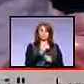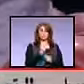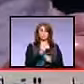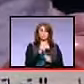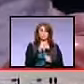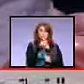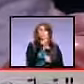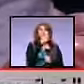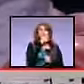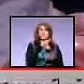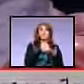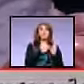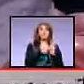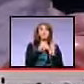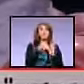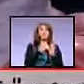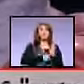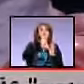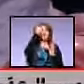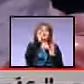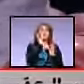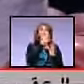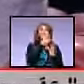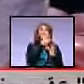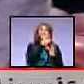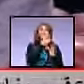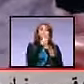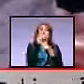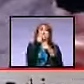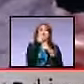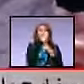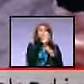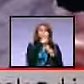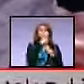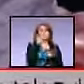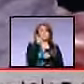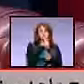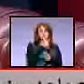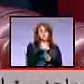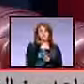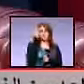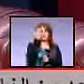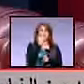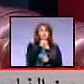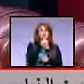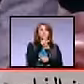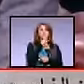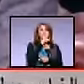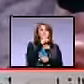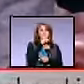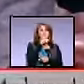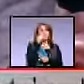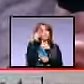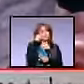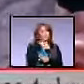محمد عبد العزيز ايه. اصل انت انا عمال ابص في كل شوف انا بعرفك من طفولتك يعني احنا في علاقه